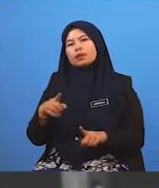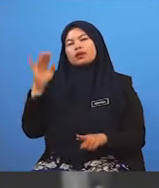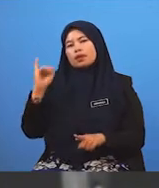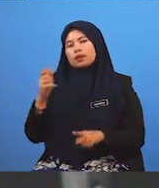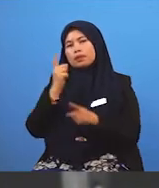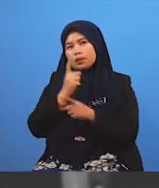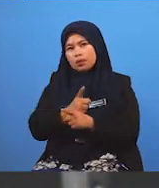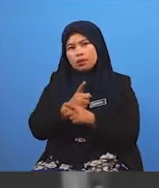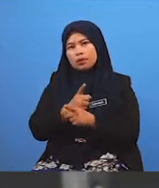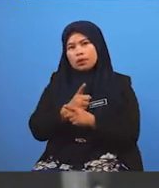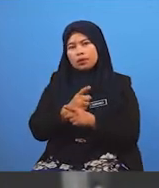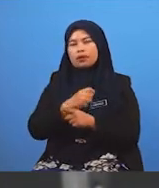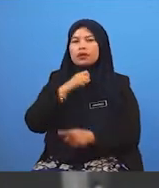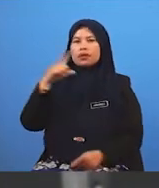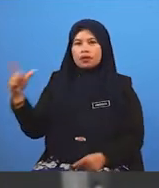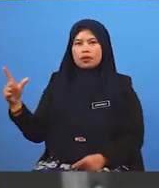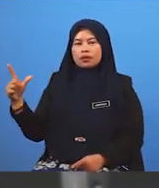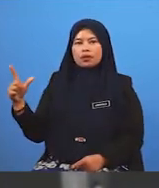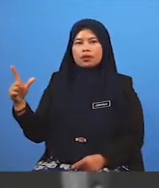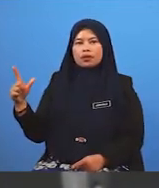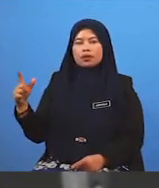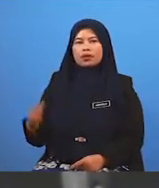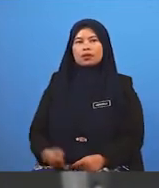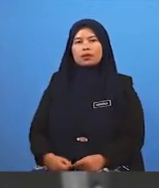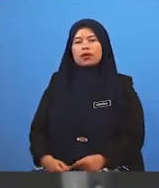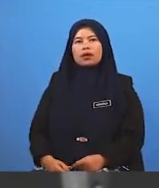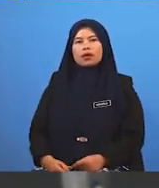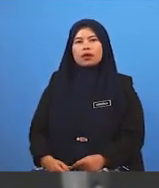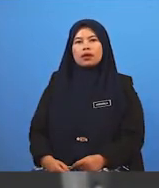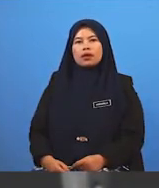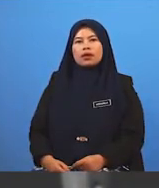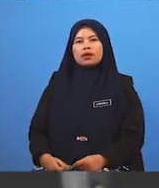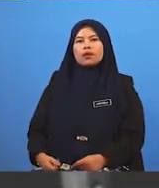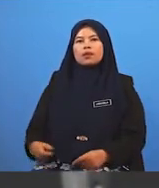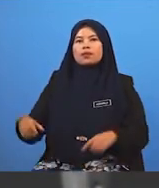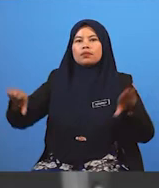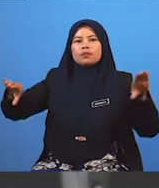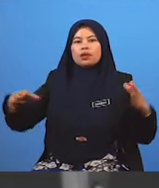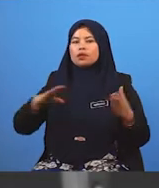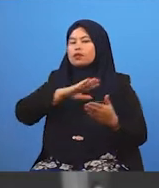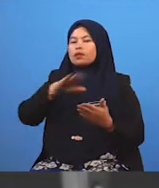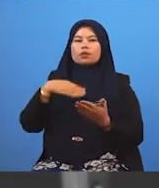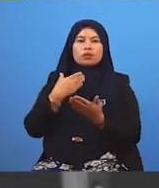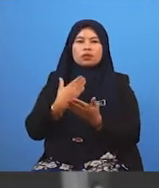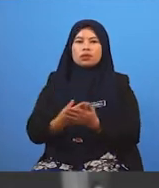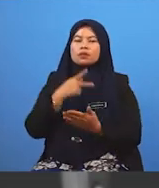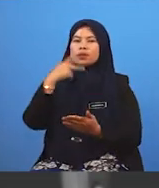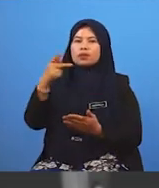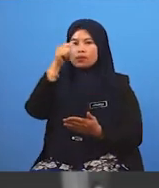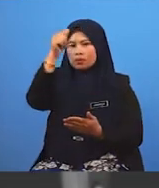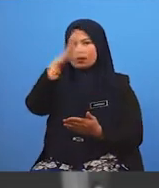Jawapan yang betul bagi soalan di atas ialah menunaikan segala perintah Allah dan